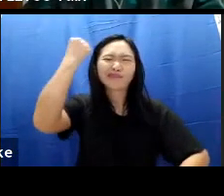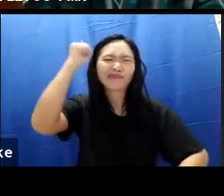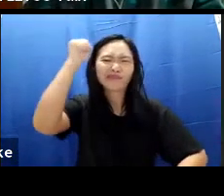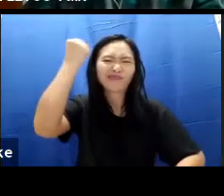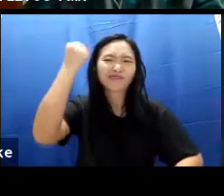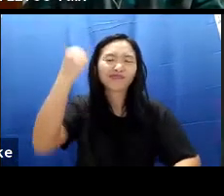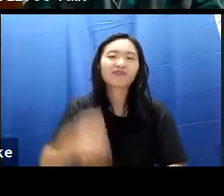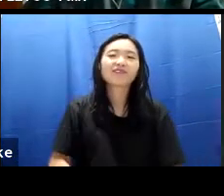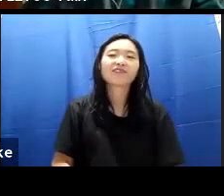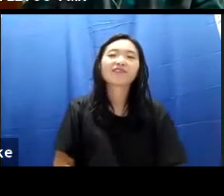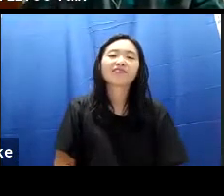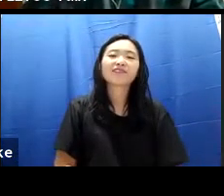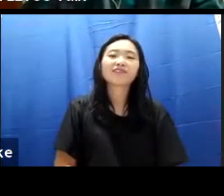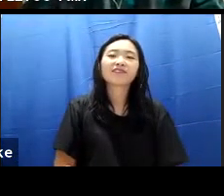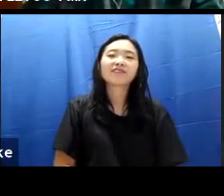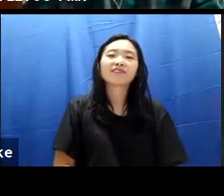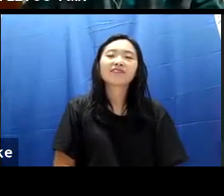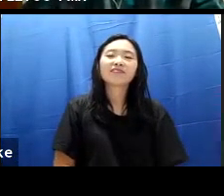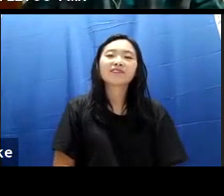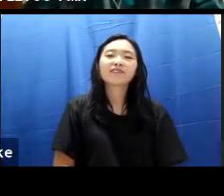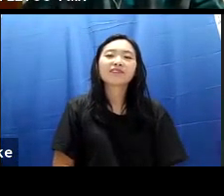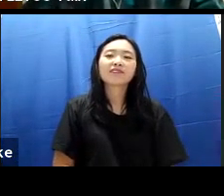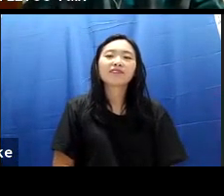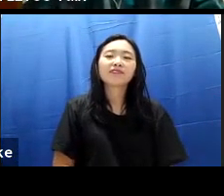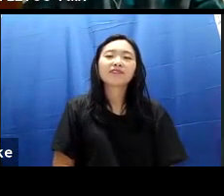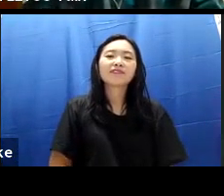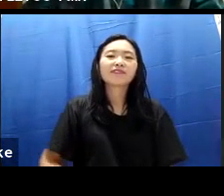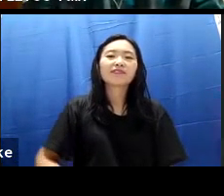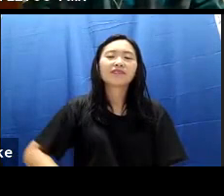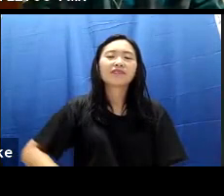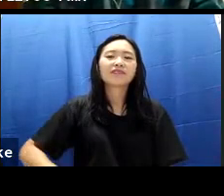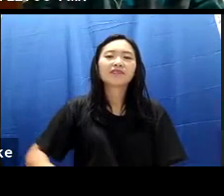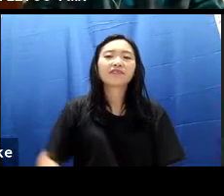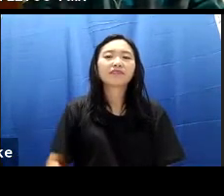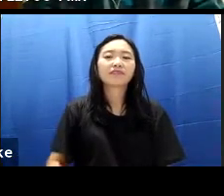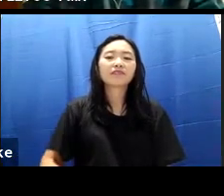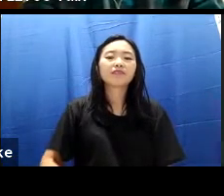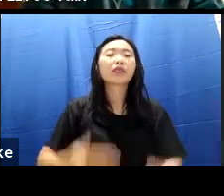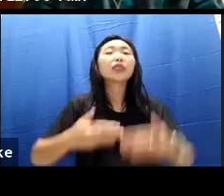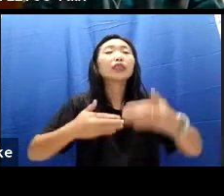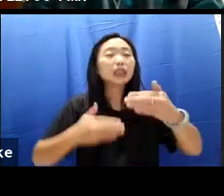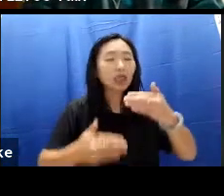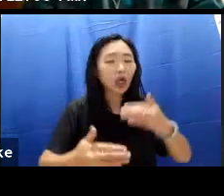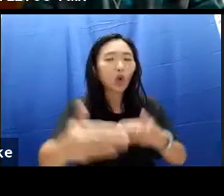gitu. Jadi ya udah deh diterusin belajar S2 S3,